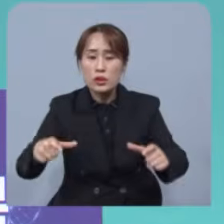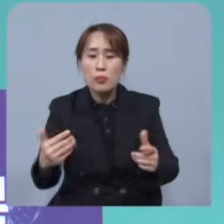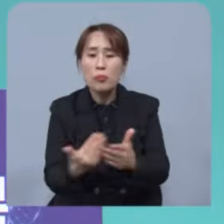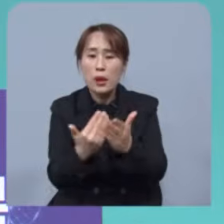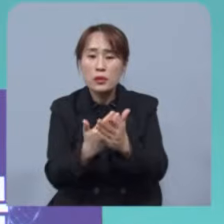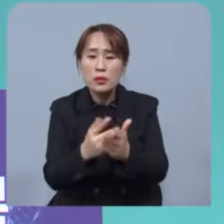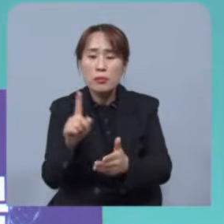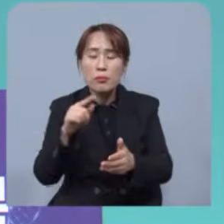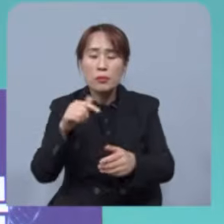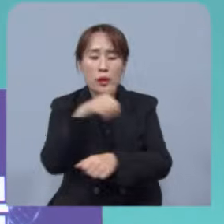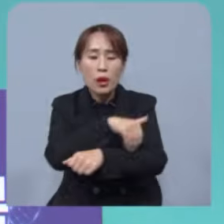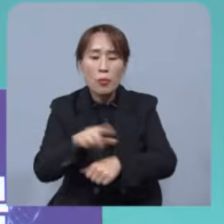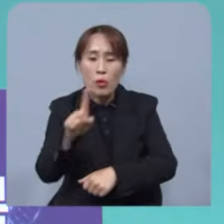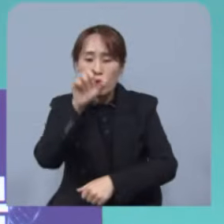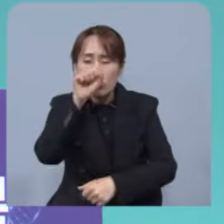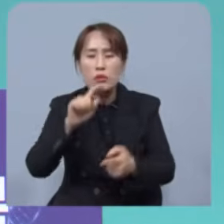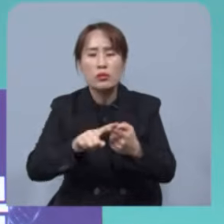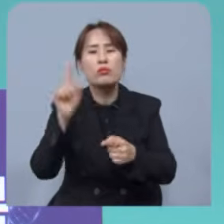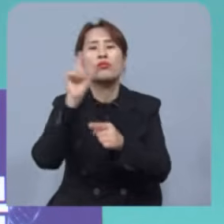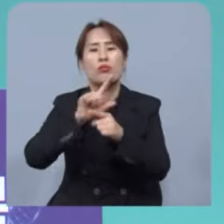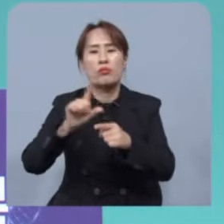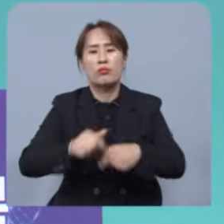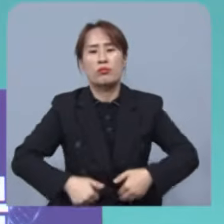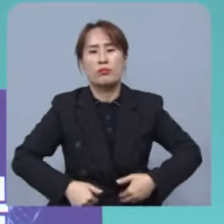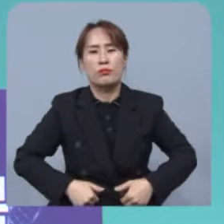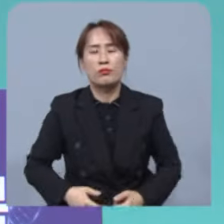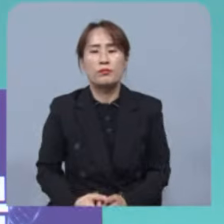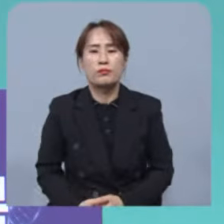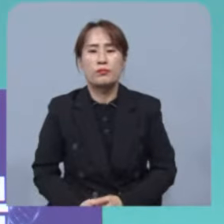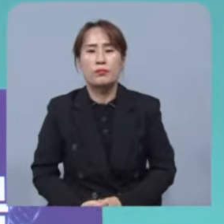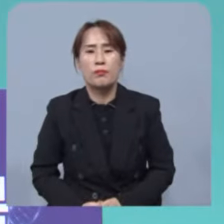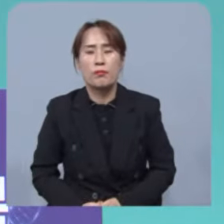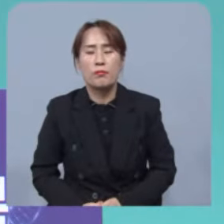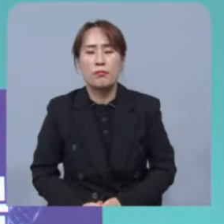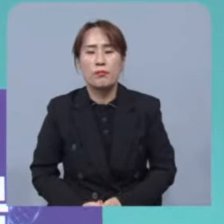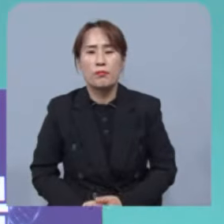과연 바람직할까? 정말로 고민해야 될 것 같습니다.